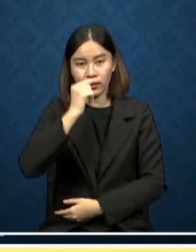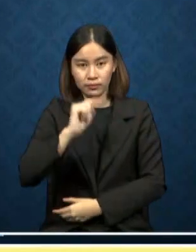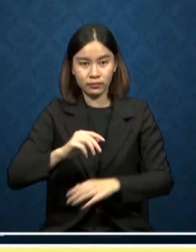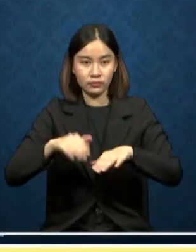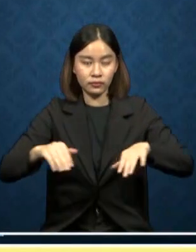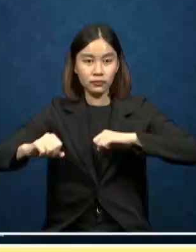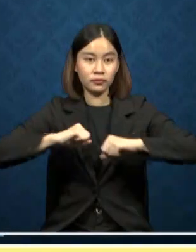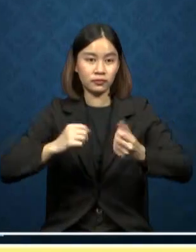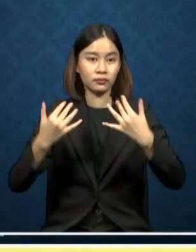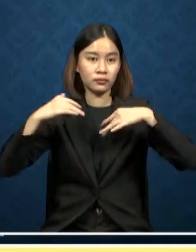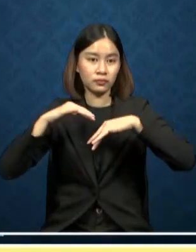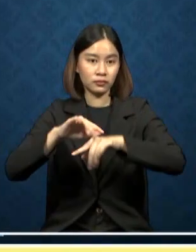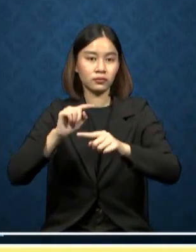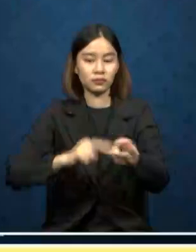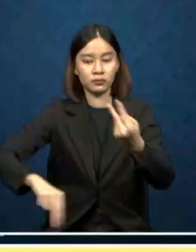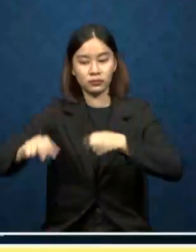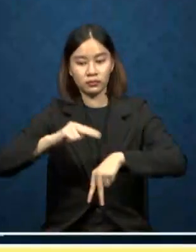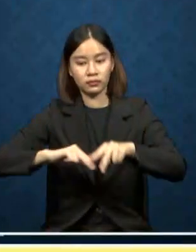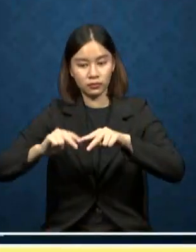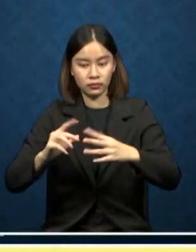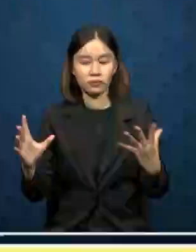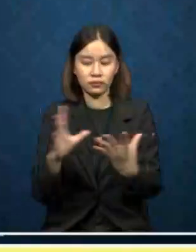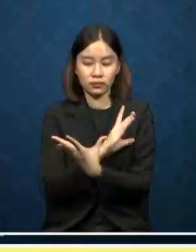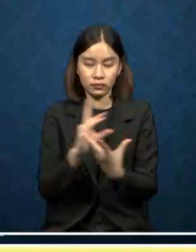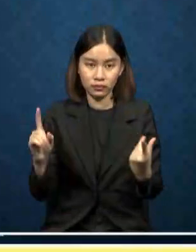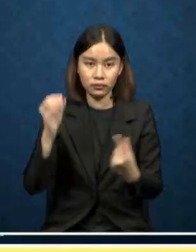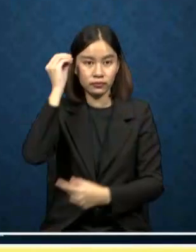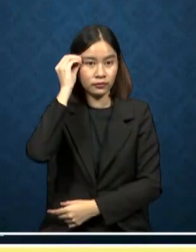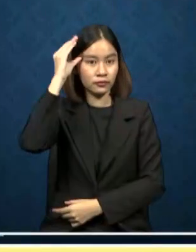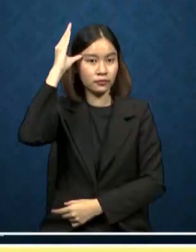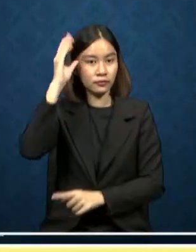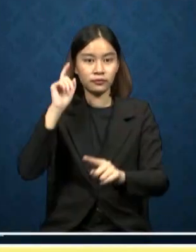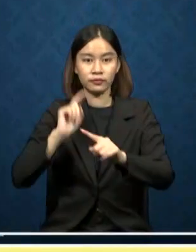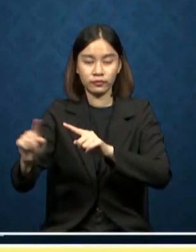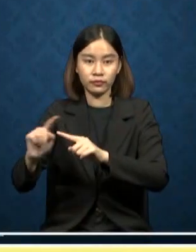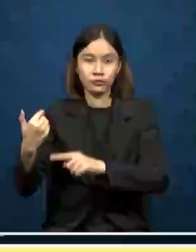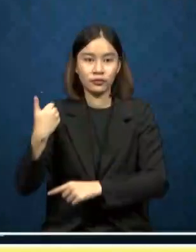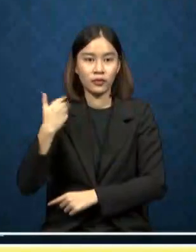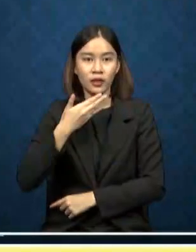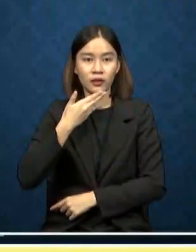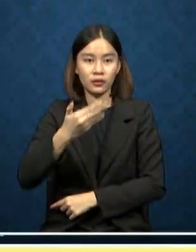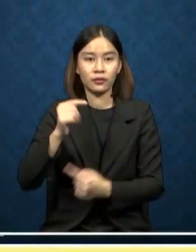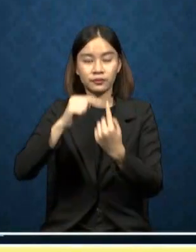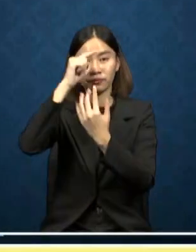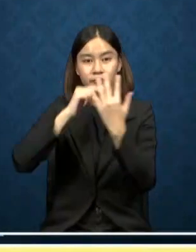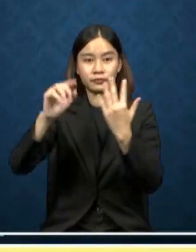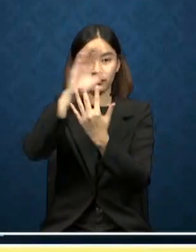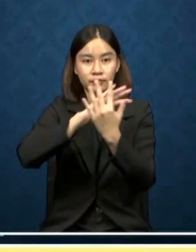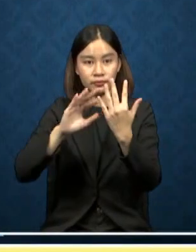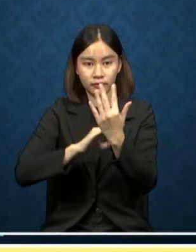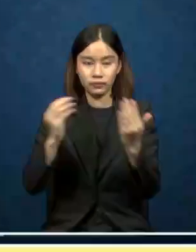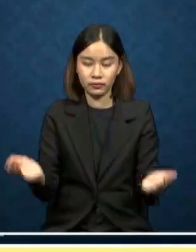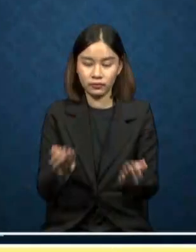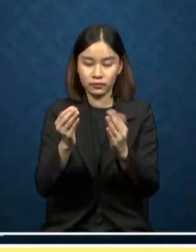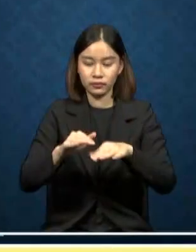เยาวชนมีส่วนร่วมในการอนุรักษ์สืบทอดภูมิปัญญาด้านหม่อนไหมให้คงอยู่คู่ประเทศไทยพร้อมกับส่ง